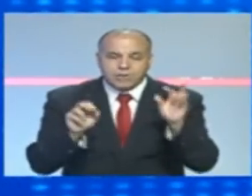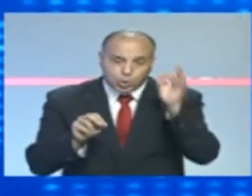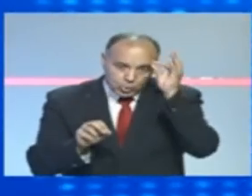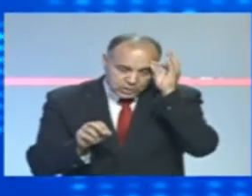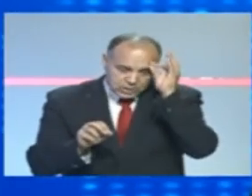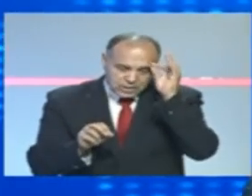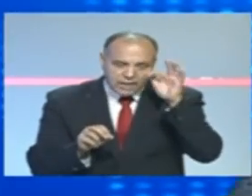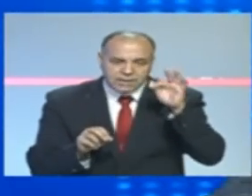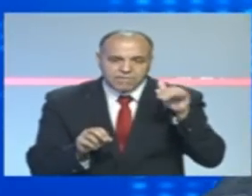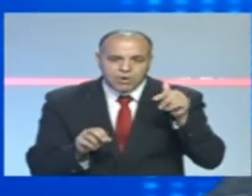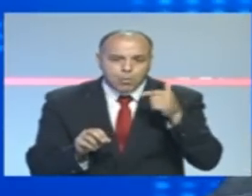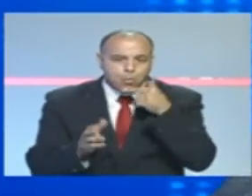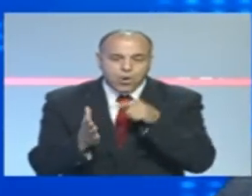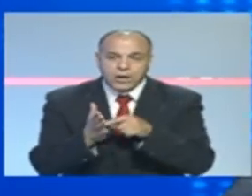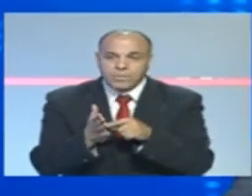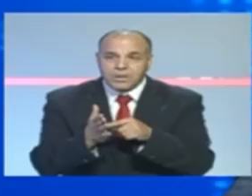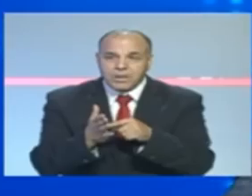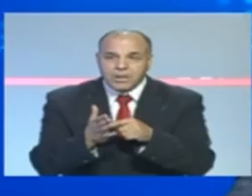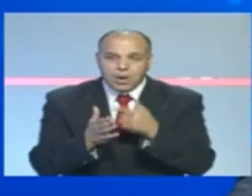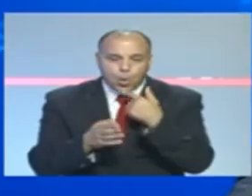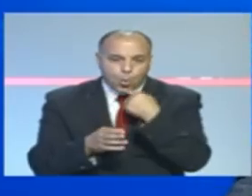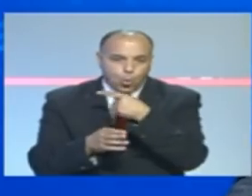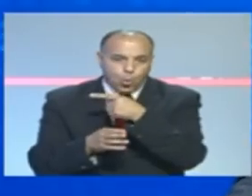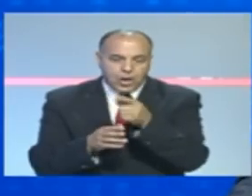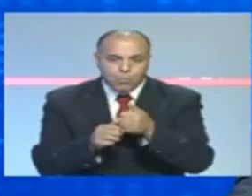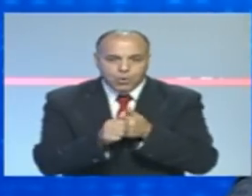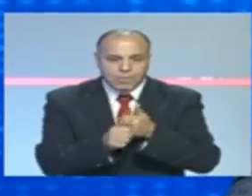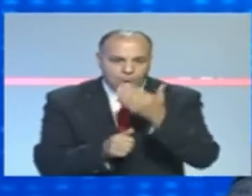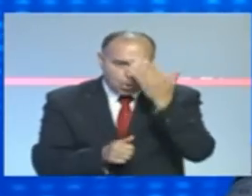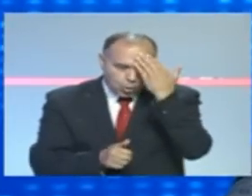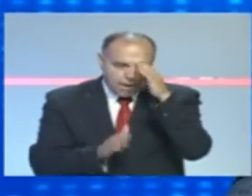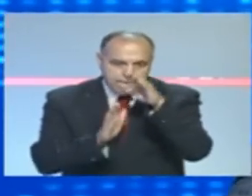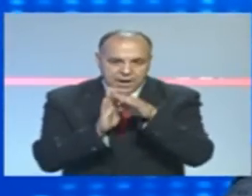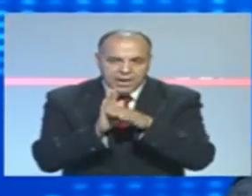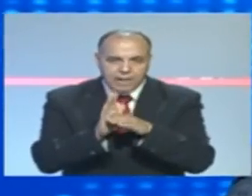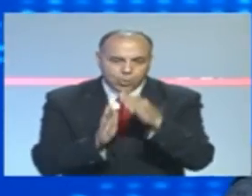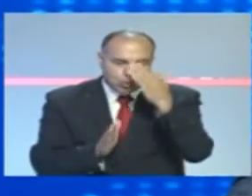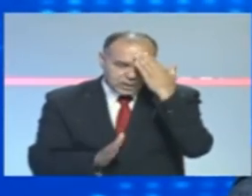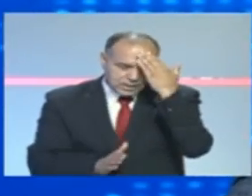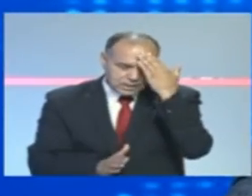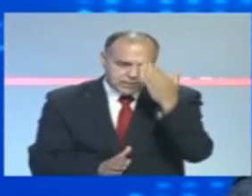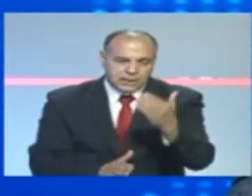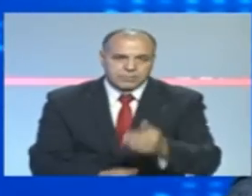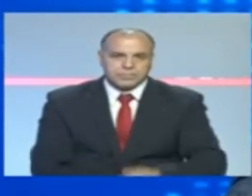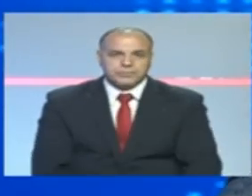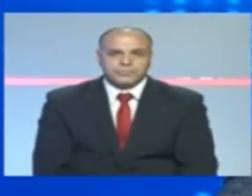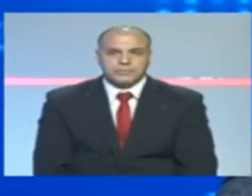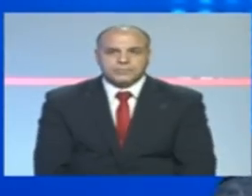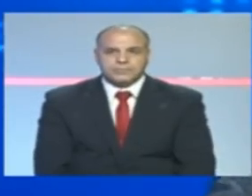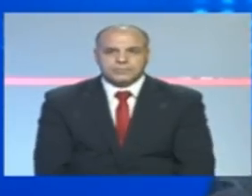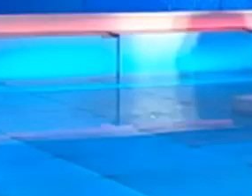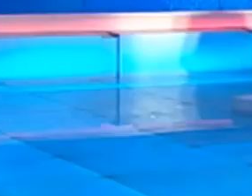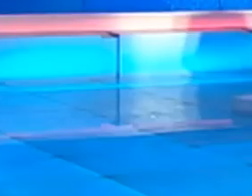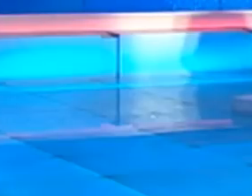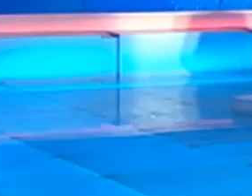في زيارتين بقيه متابعه بال برامجنا كونوا بخير الى اللقاء